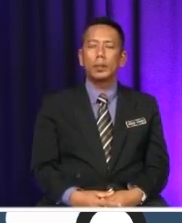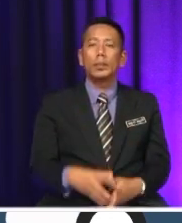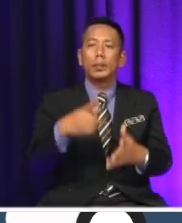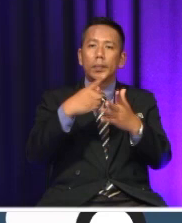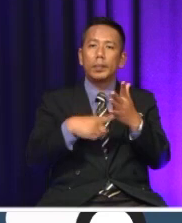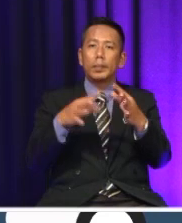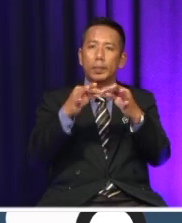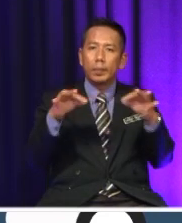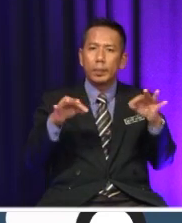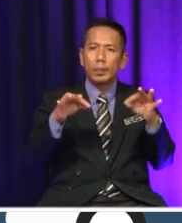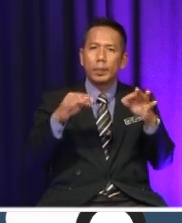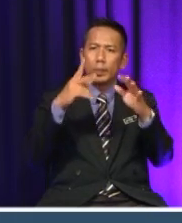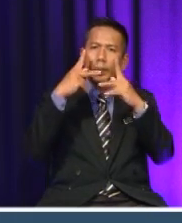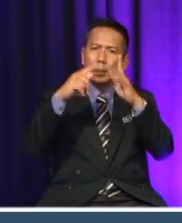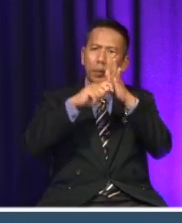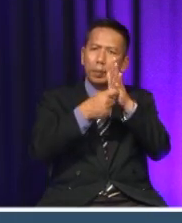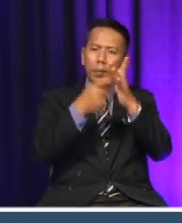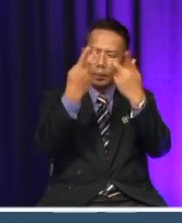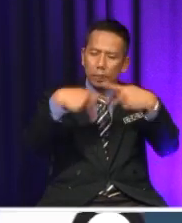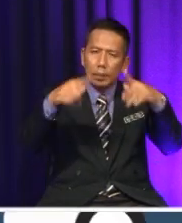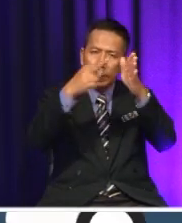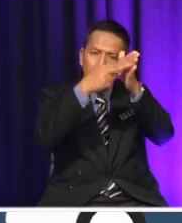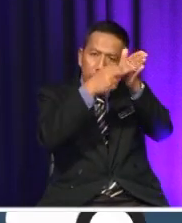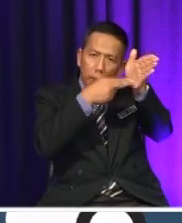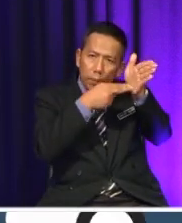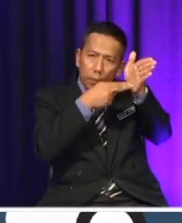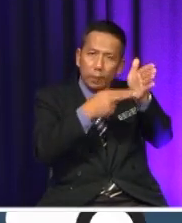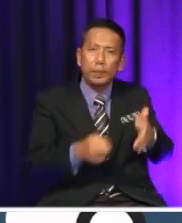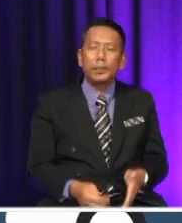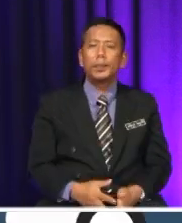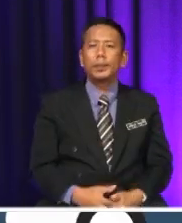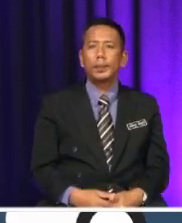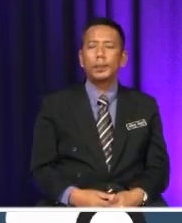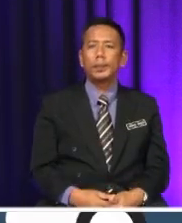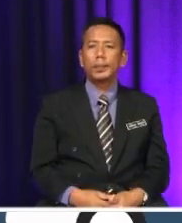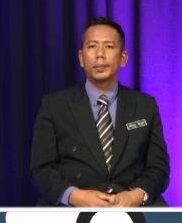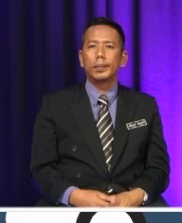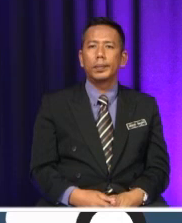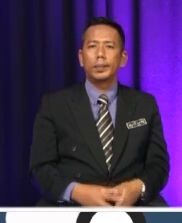kita highlight ataupun yang perlu kita garis di sini